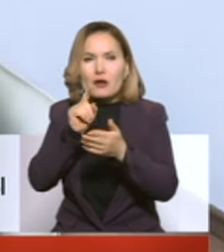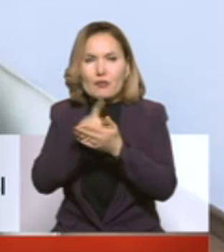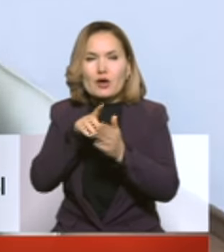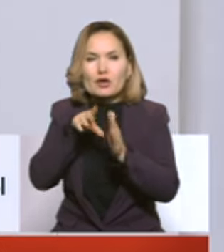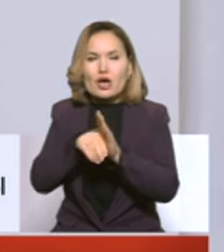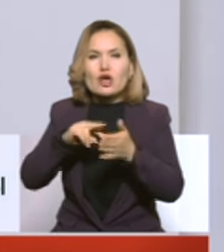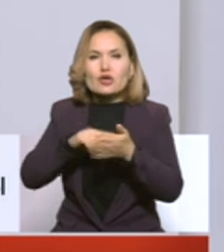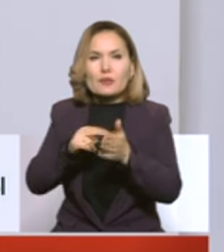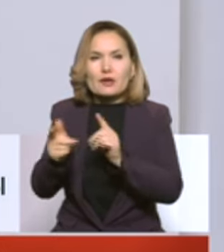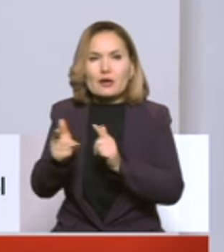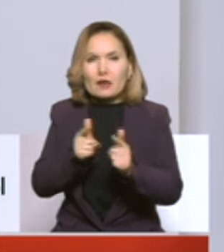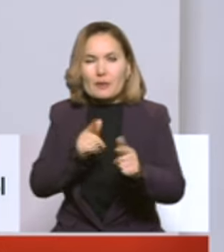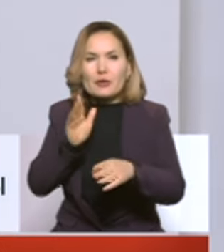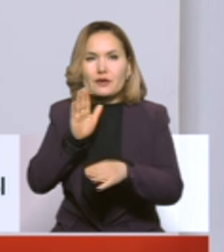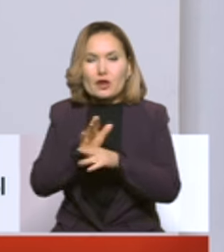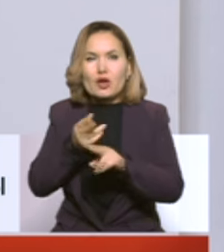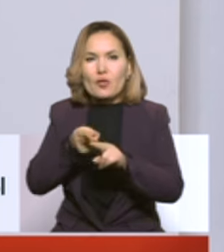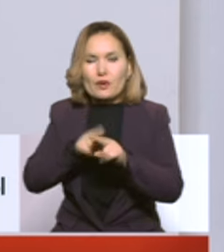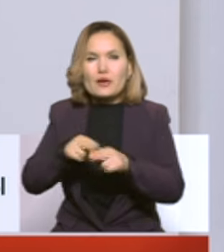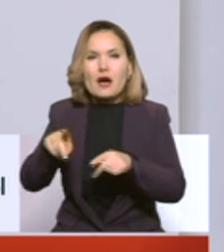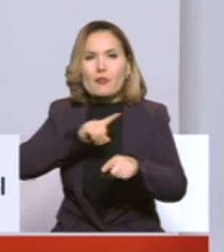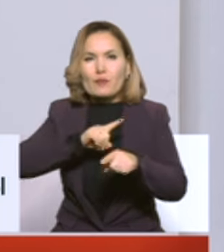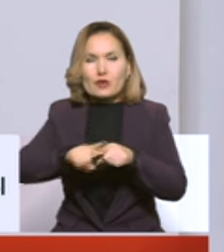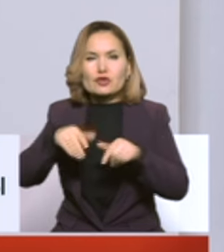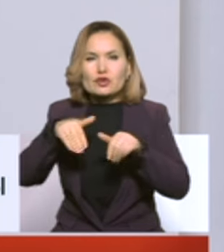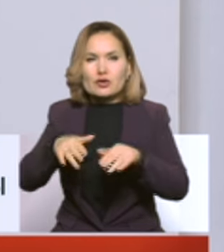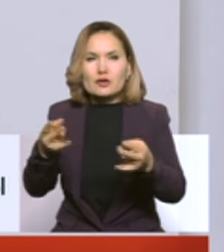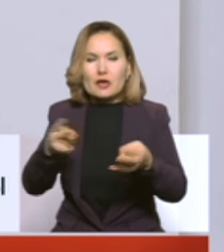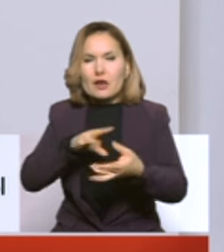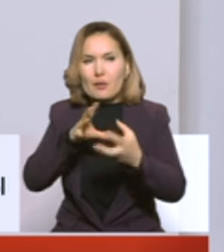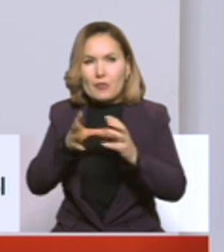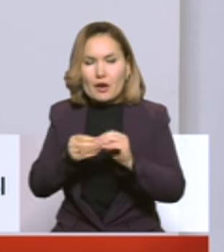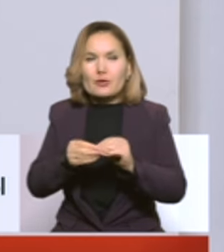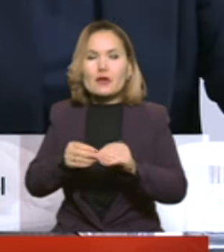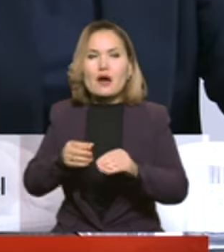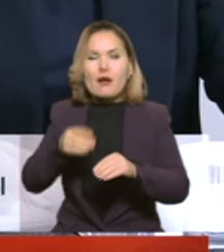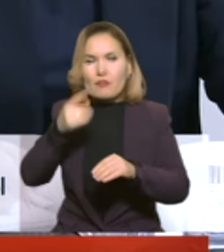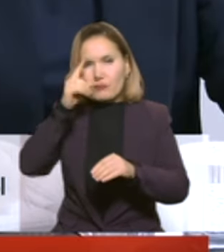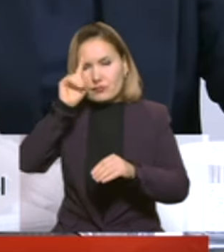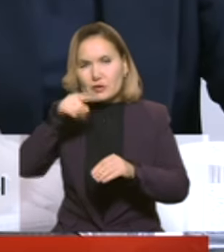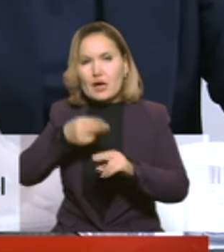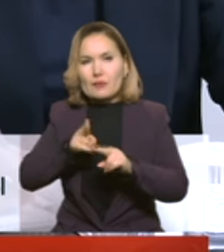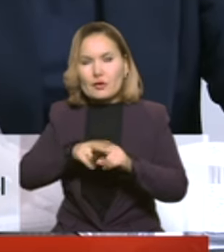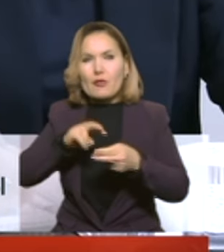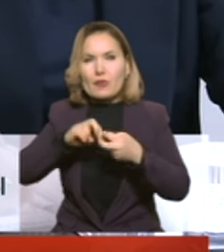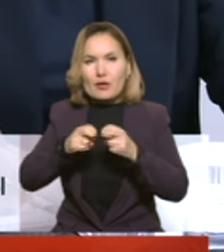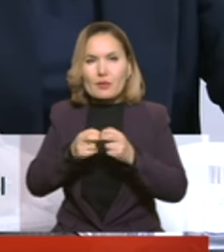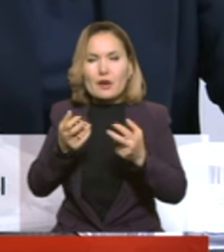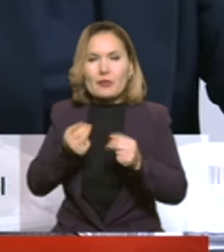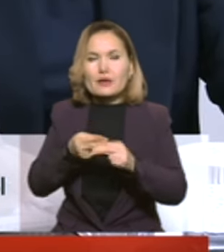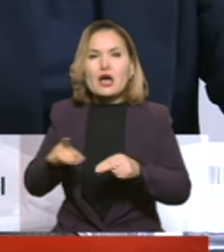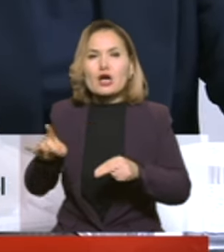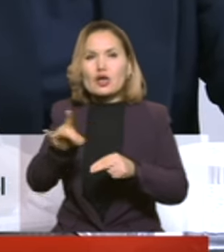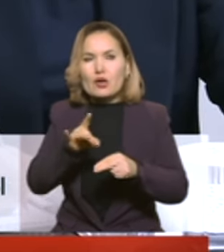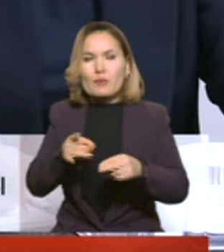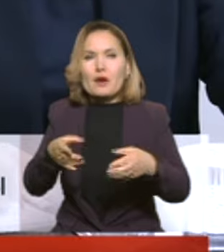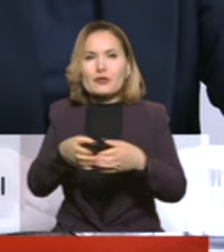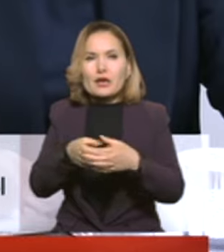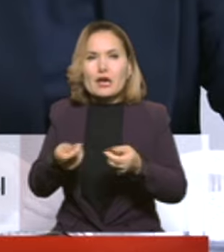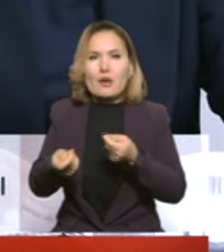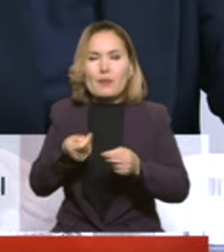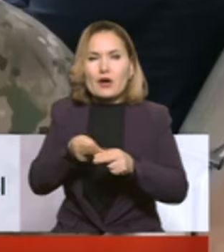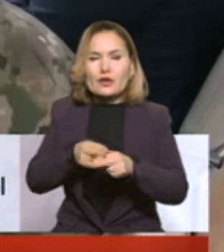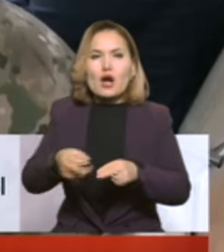жоспар әзірлеуді тапсырдым. Бұл мәселені оңтайлы шешеміз деп ойлаймын. Ахуалдың ауыр екенін бұған дейін де айттым. Үкіметтің республикалық штабтың